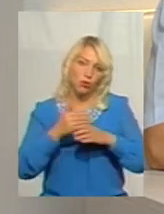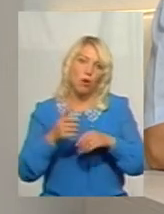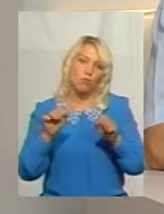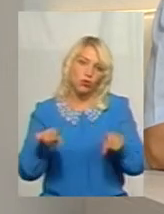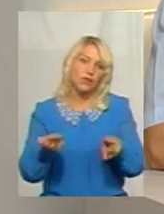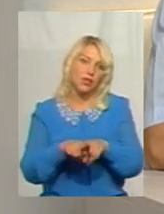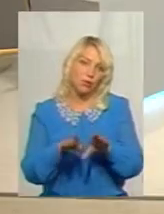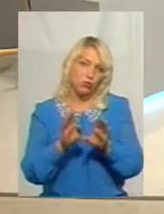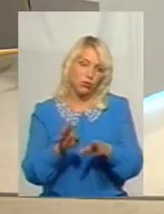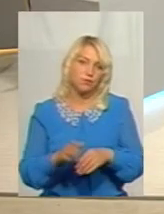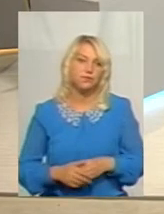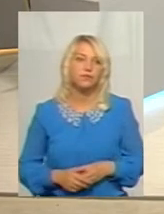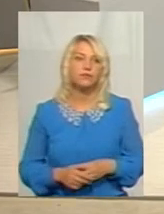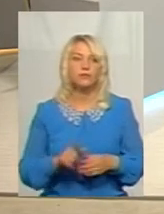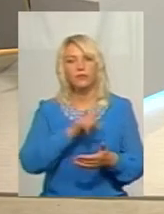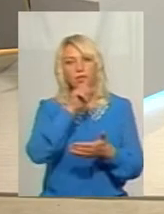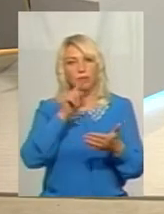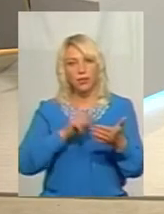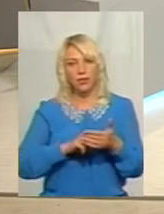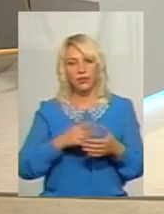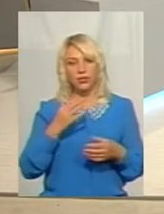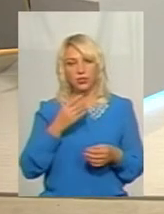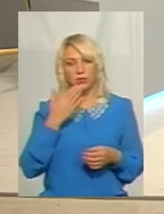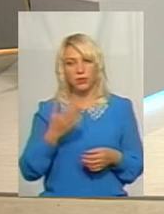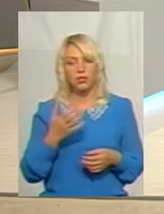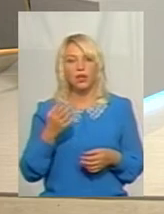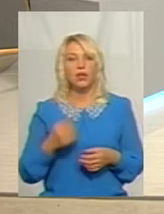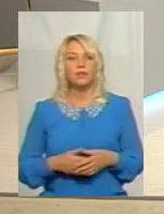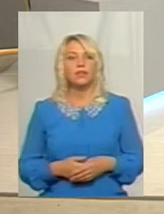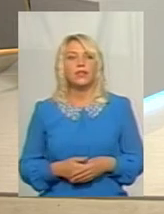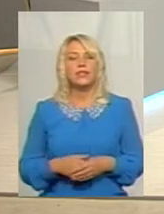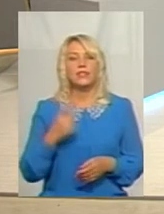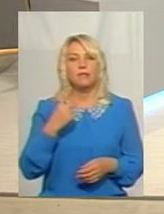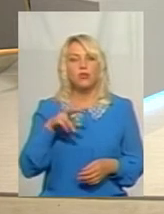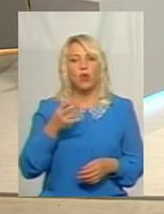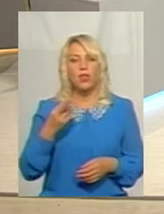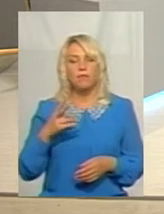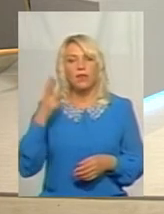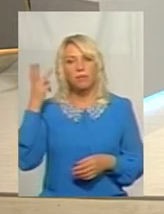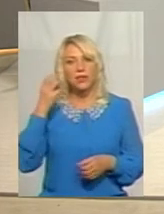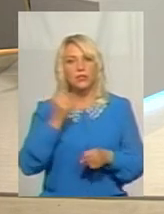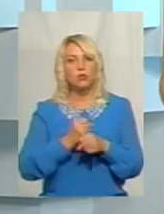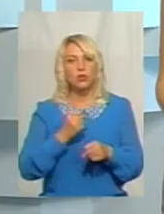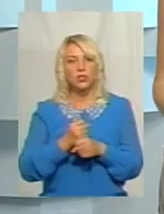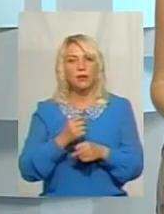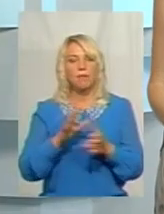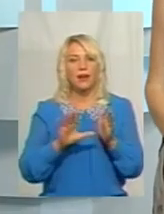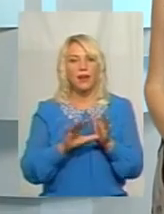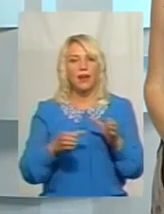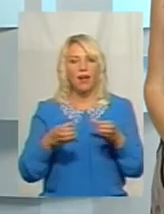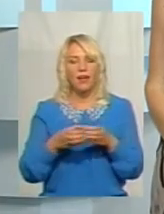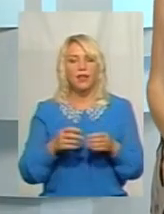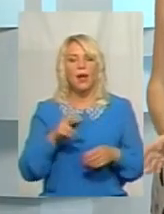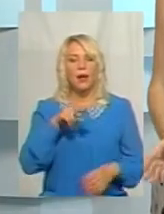буде. І я зараз ставлю питання, і попрошу долучатися, шановні, ще вас. От з 1 липня у Хмельницькому працює бригада